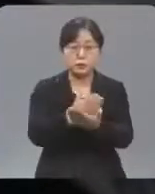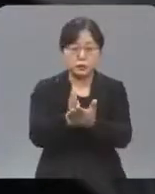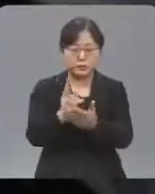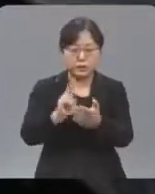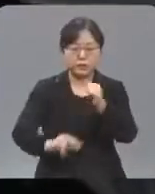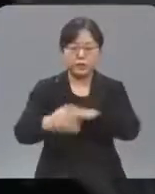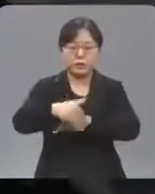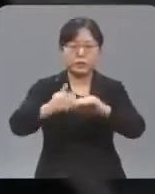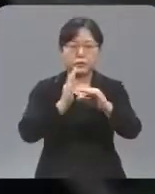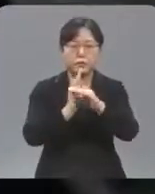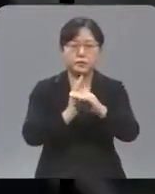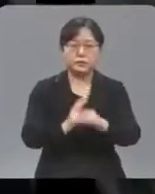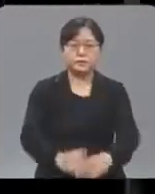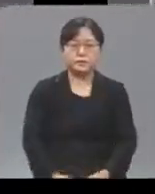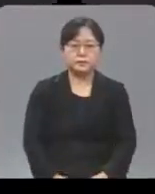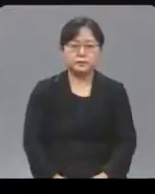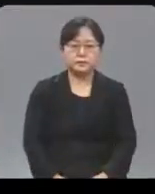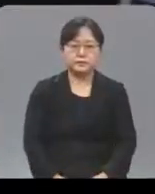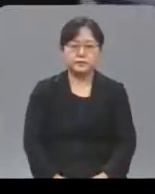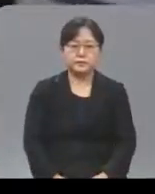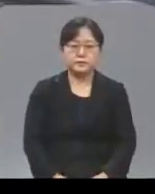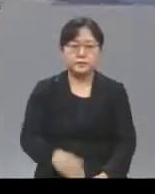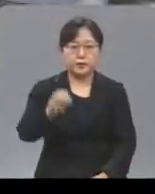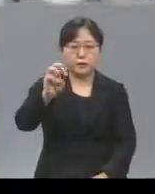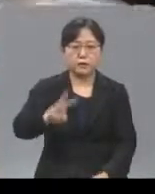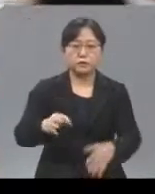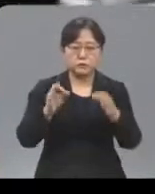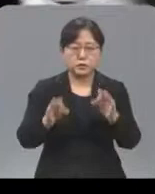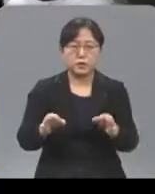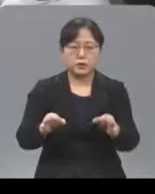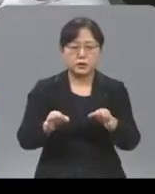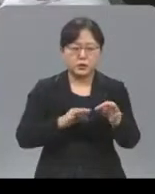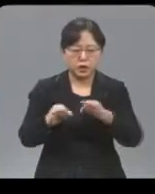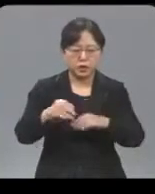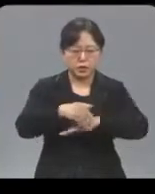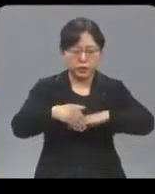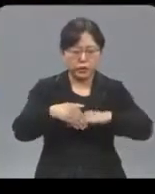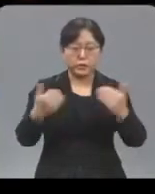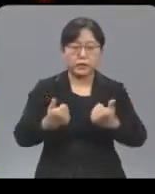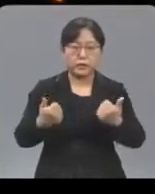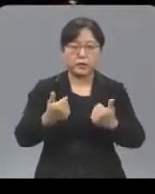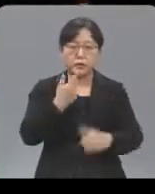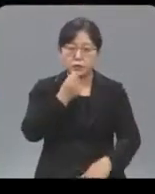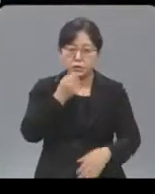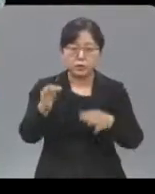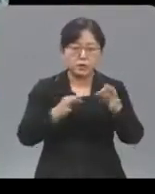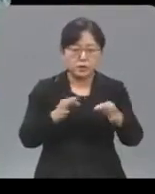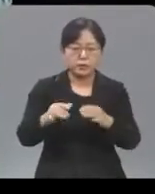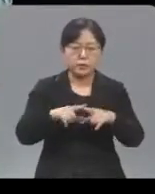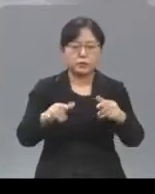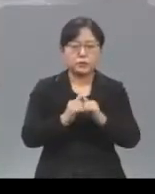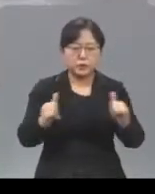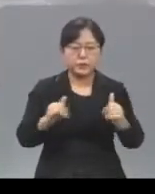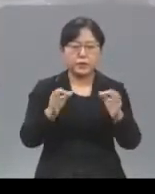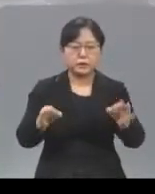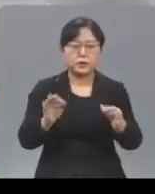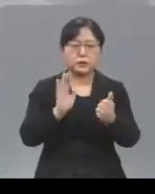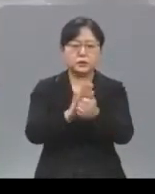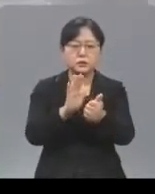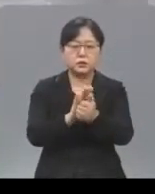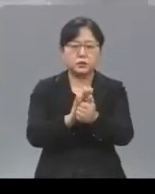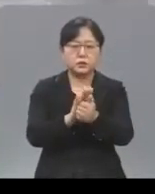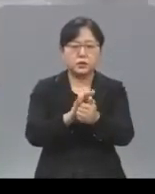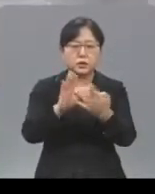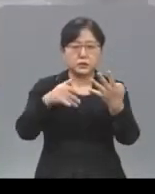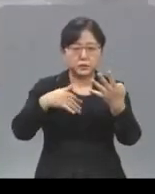판매할 예정입니다 광주은행 이정혁 전략회의를 통해 소상공인과 서민에 대한 금융지원 확대를 올해